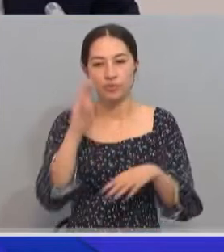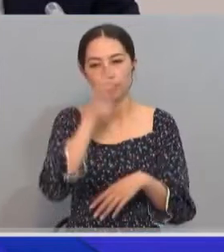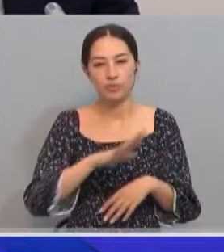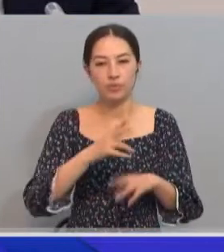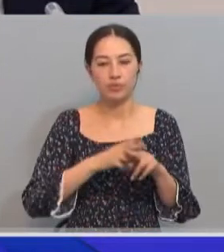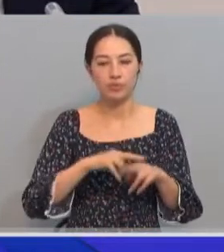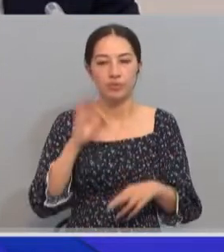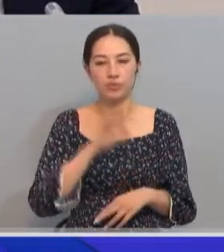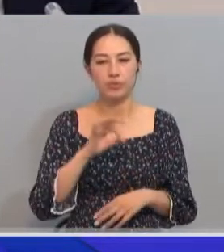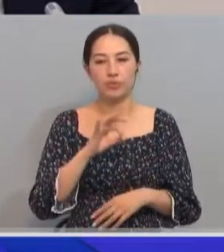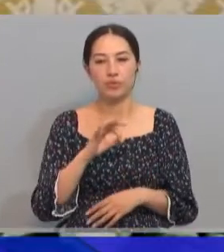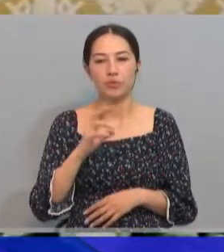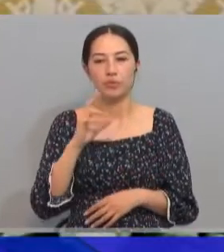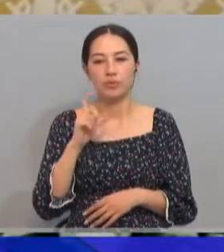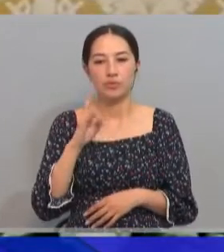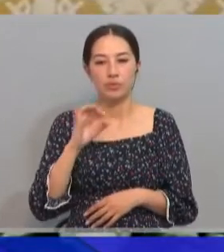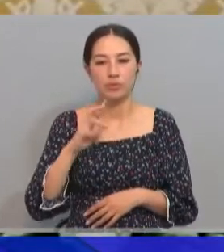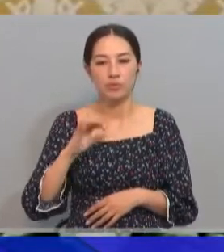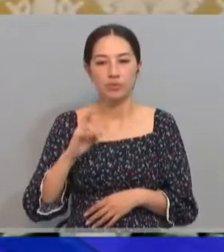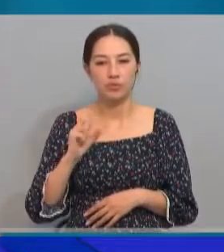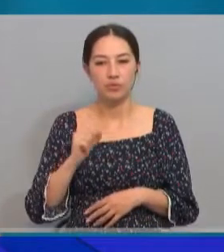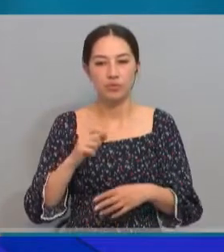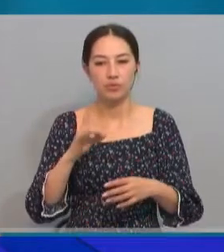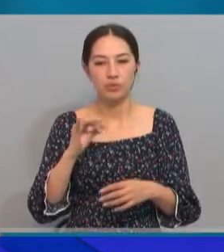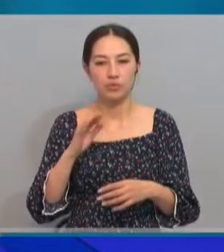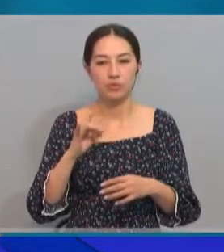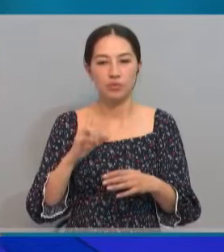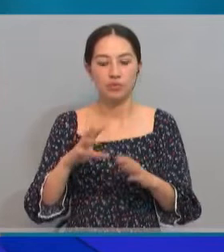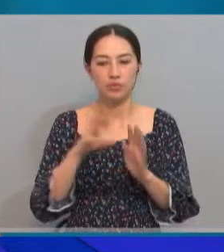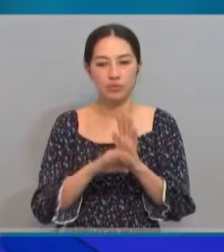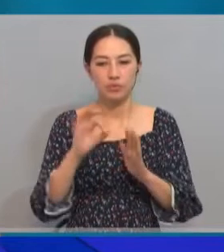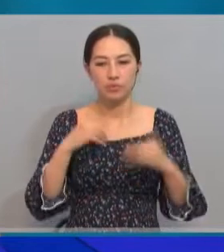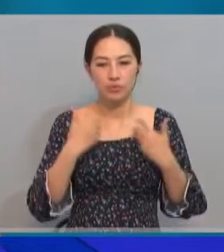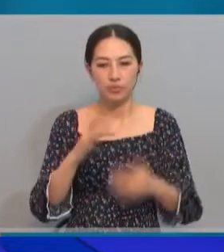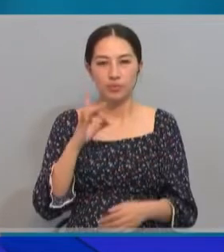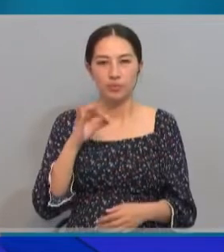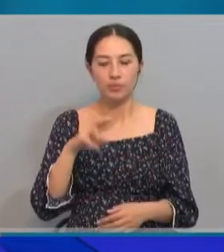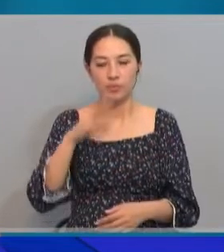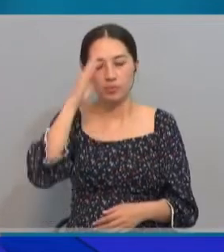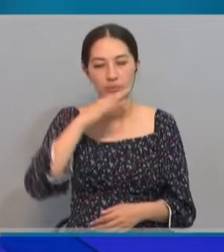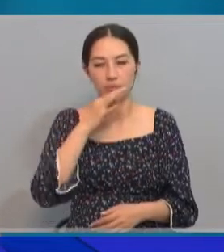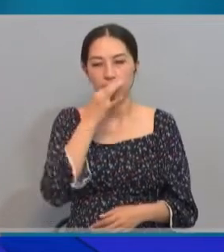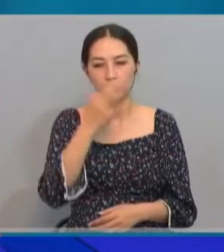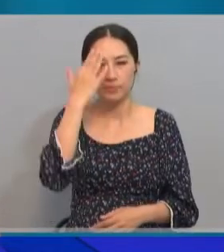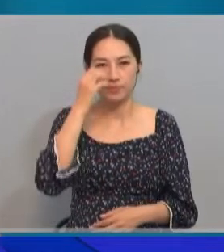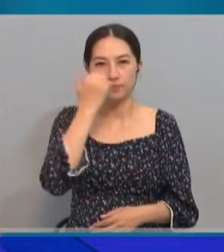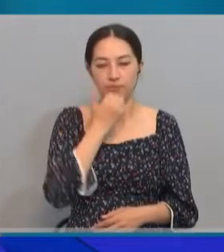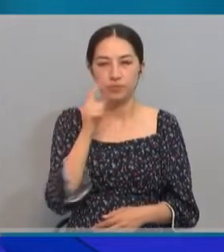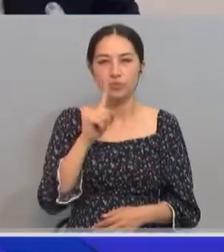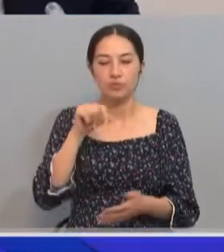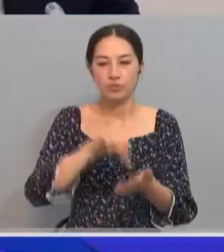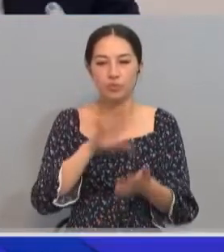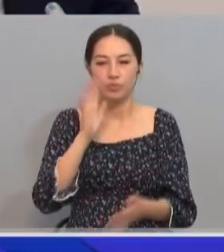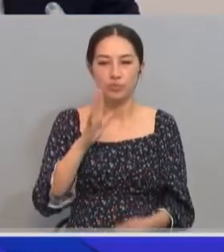жатқан ауқымды саясе және экономикалық реформалар жөнде мәлімет берді. Ремпапасы резашылығын білдіріп сезге қатсатын